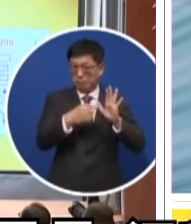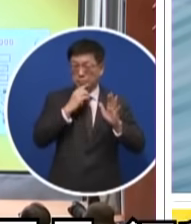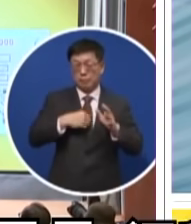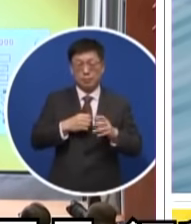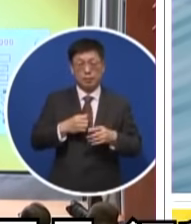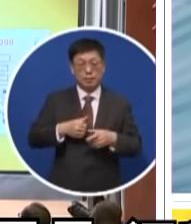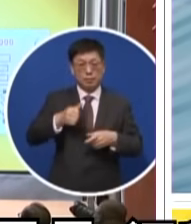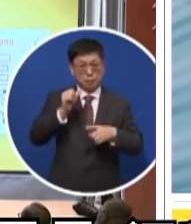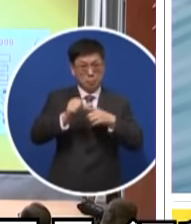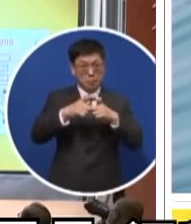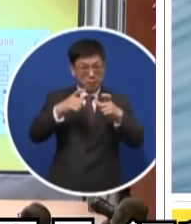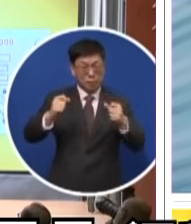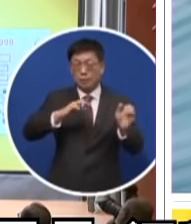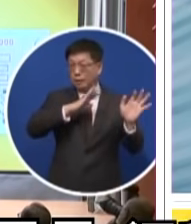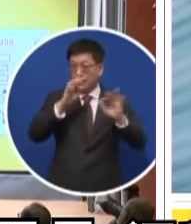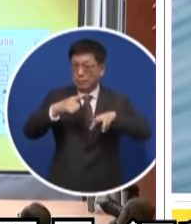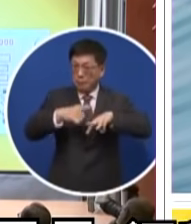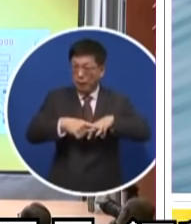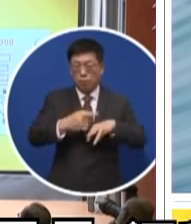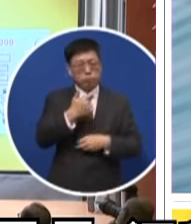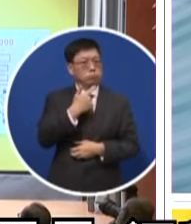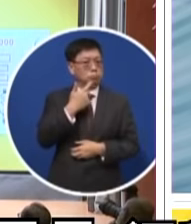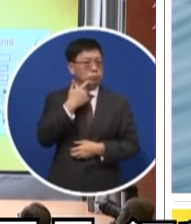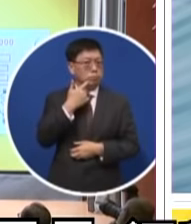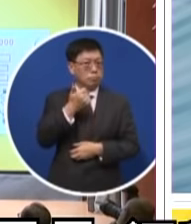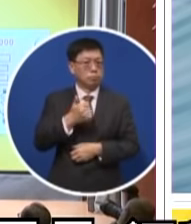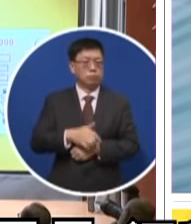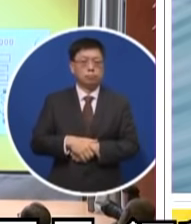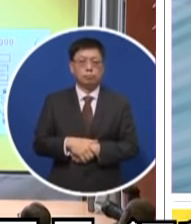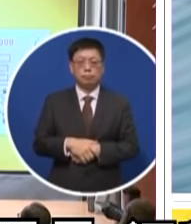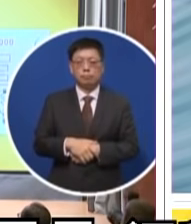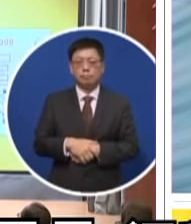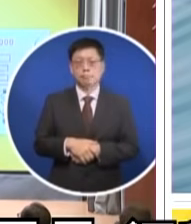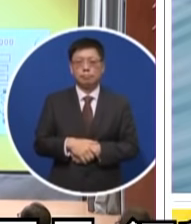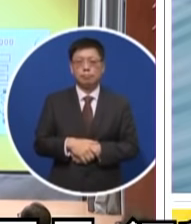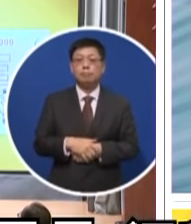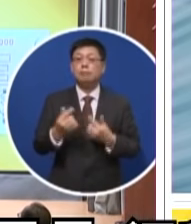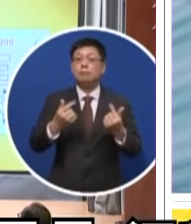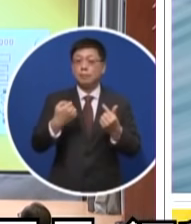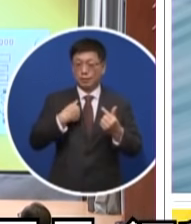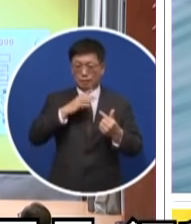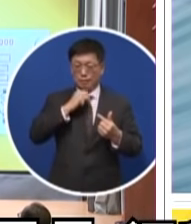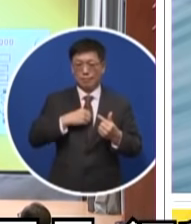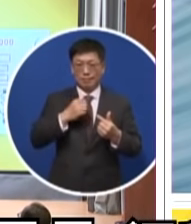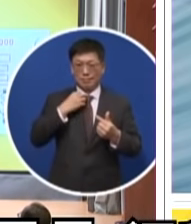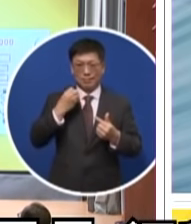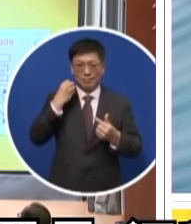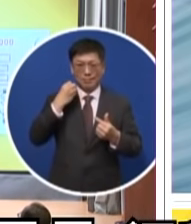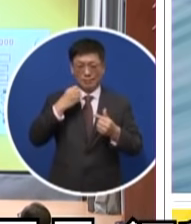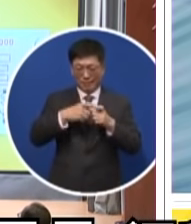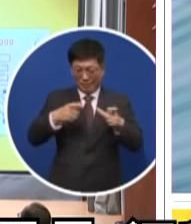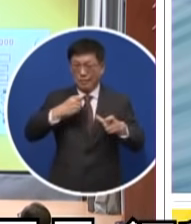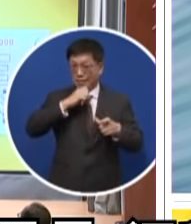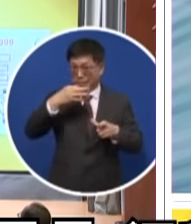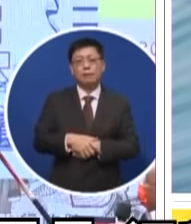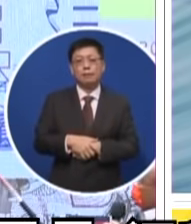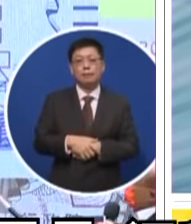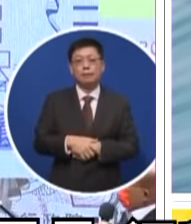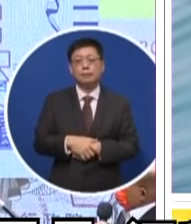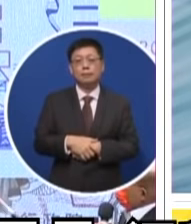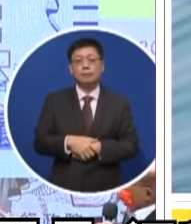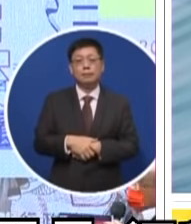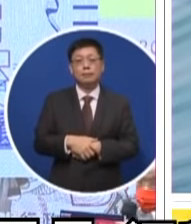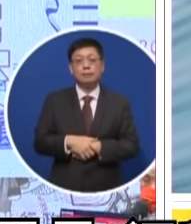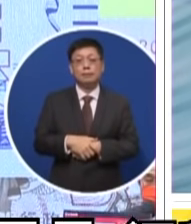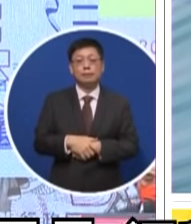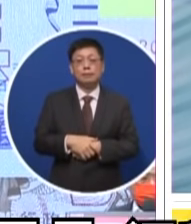阵会当领。伊嘛无了解啊，因为你们从头到尾没有说清楚、讲明白，啊，你就是直接就起来啊！你当